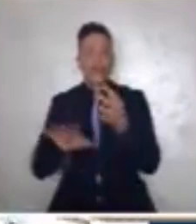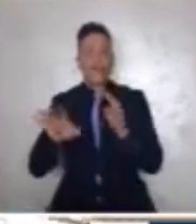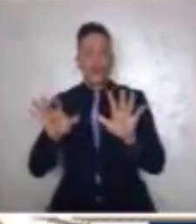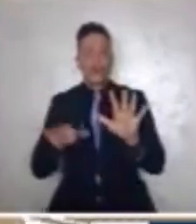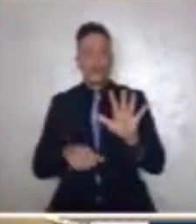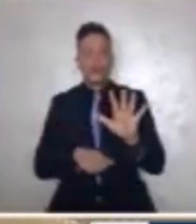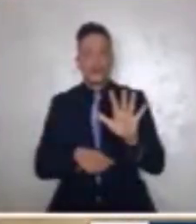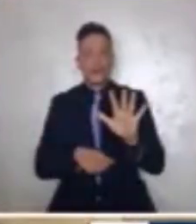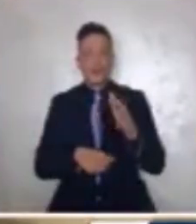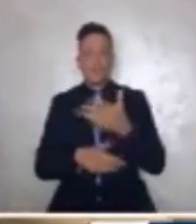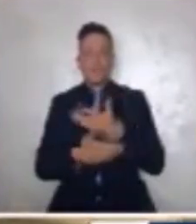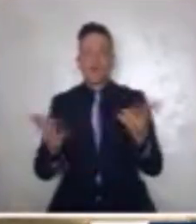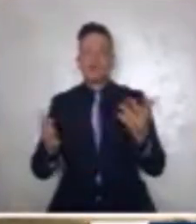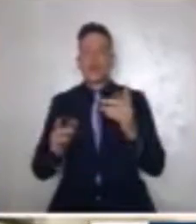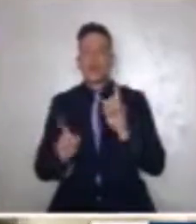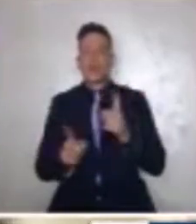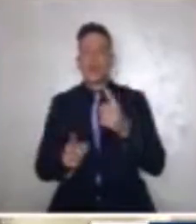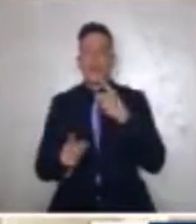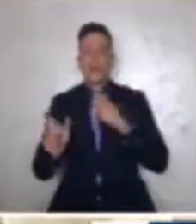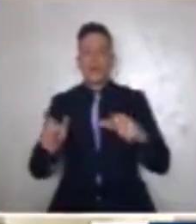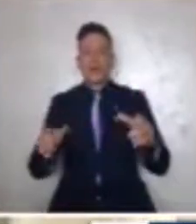maggior parte sui contatti delle persone contagiate